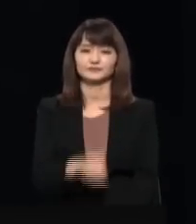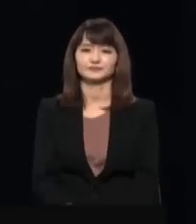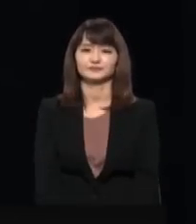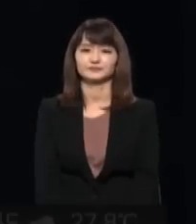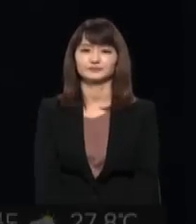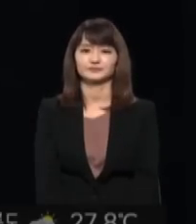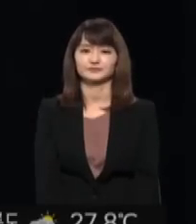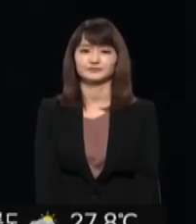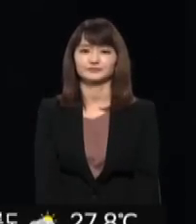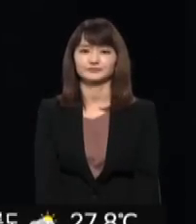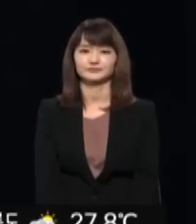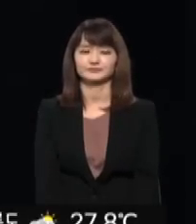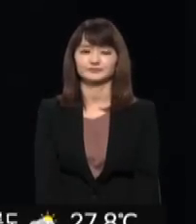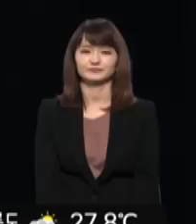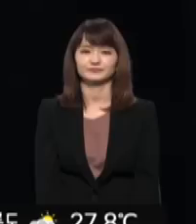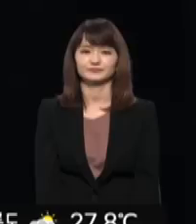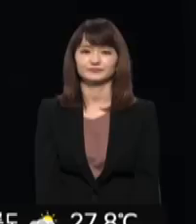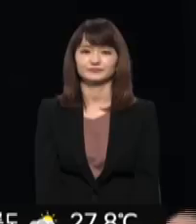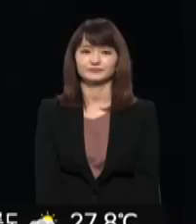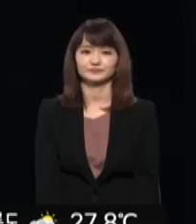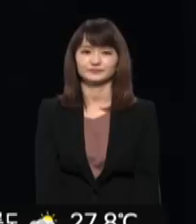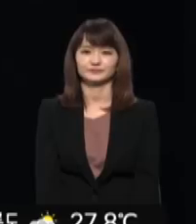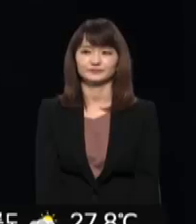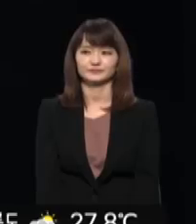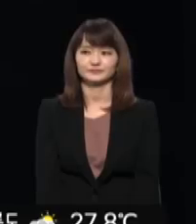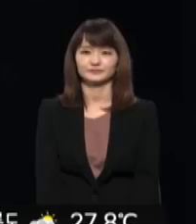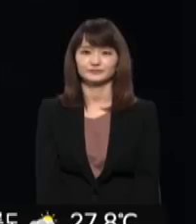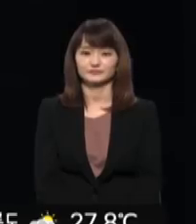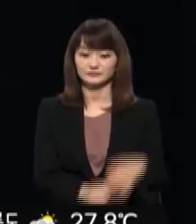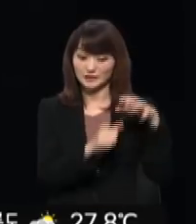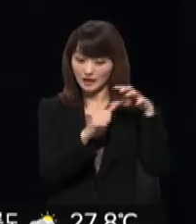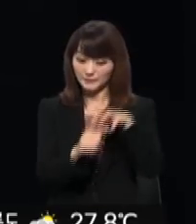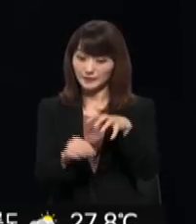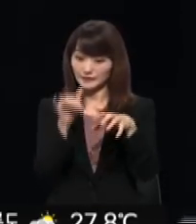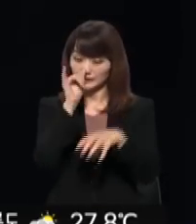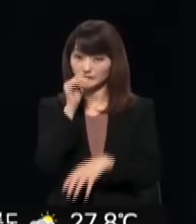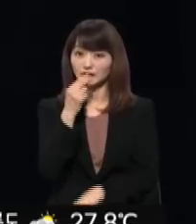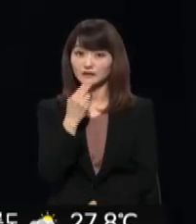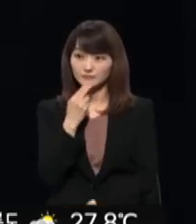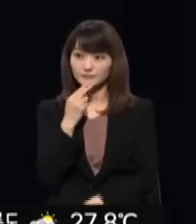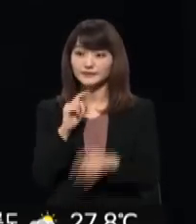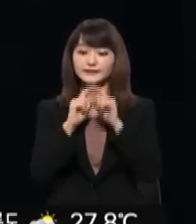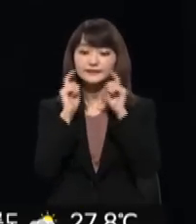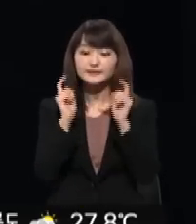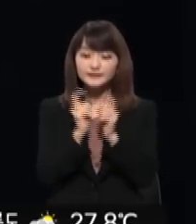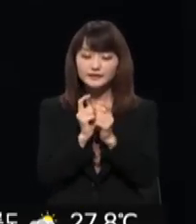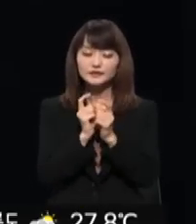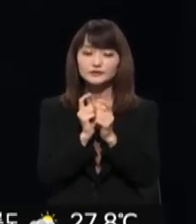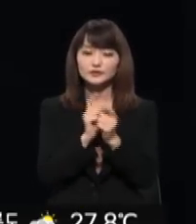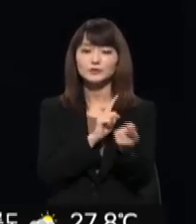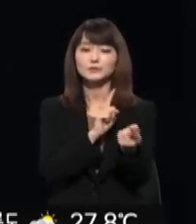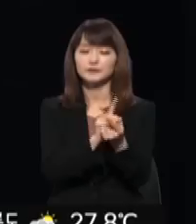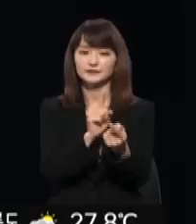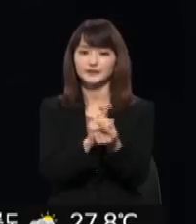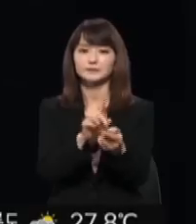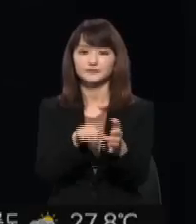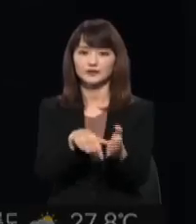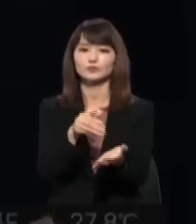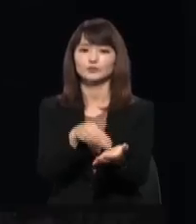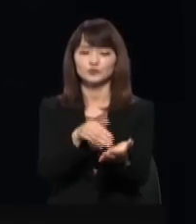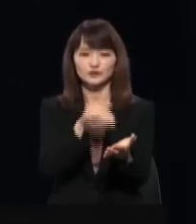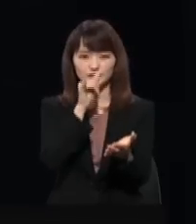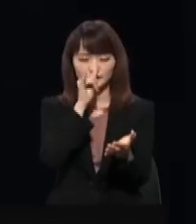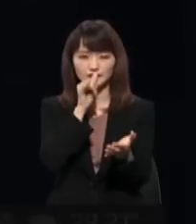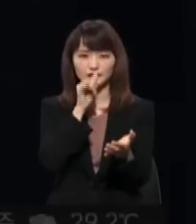알겠습니다 일단 압박이 있었냐 없었냐는 사석에서 나온다는 그런 얘기가 있다라고 보도가 됐기 때문에 제가 정황은